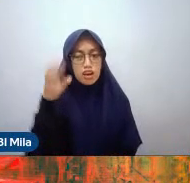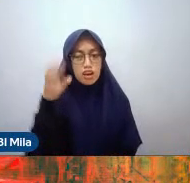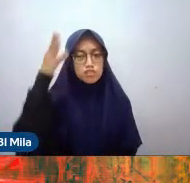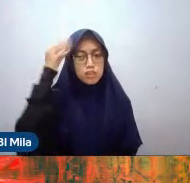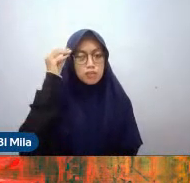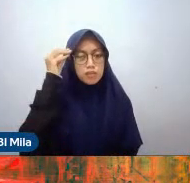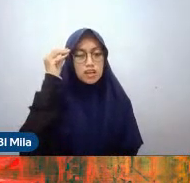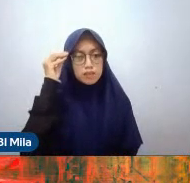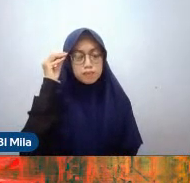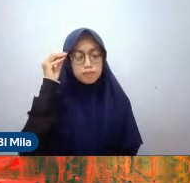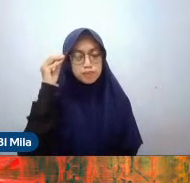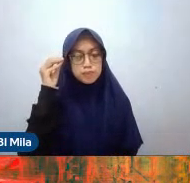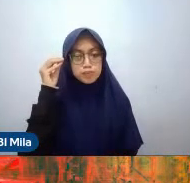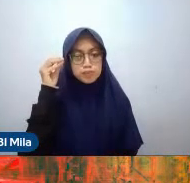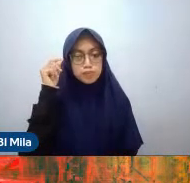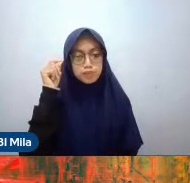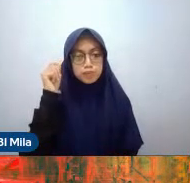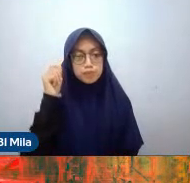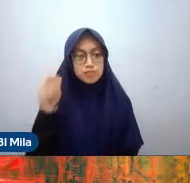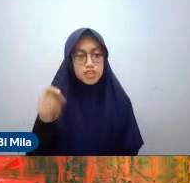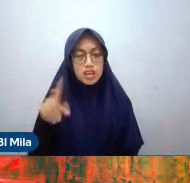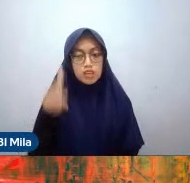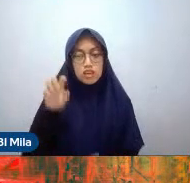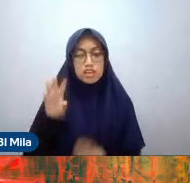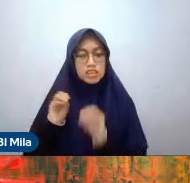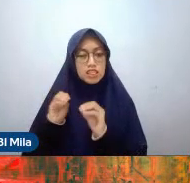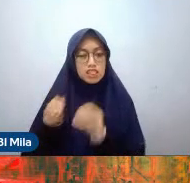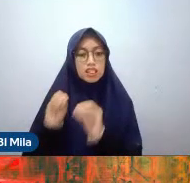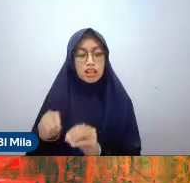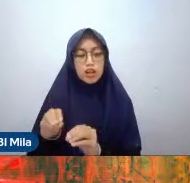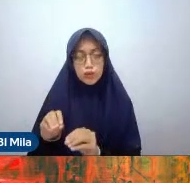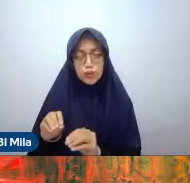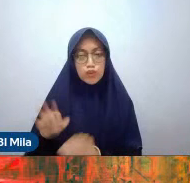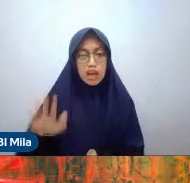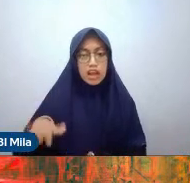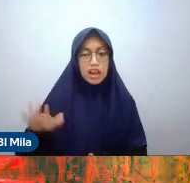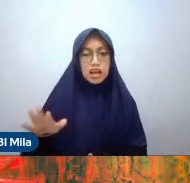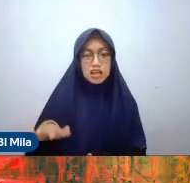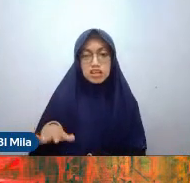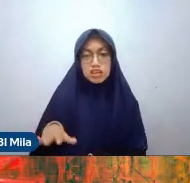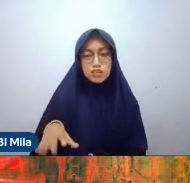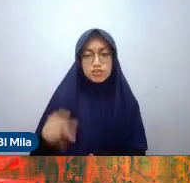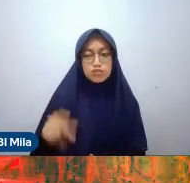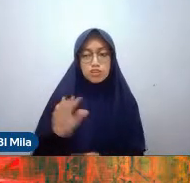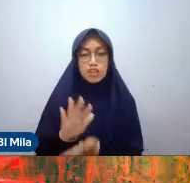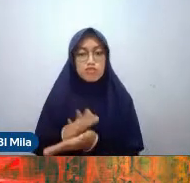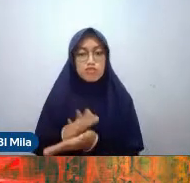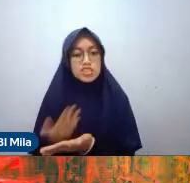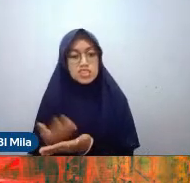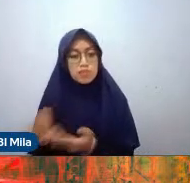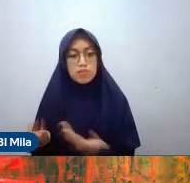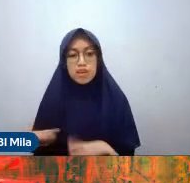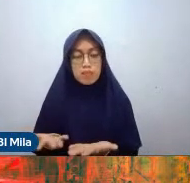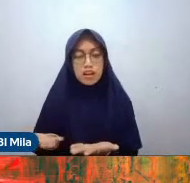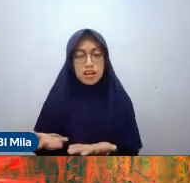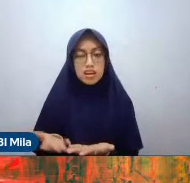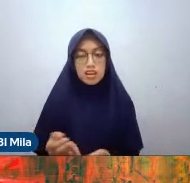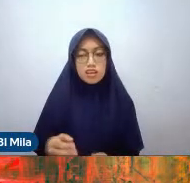kita kasih tahu ke anak-anak, ya, definisinya seperti apa dan situasinya seperti apa. Ini yang